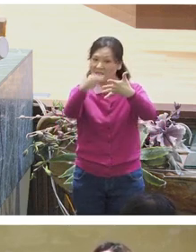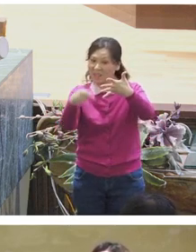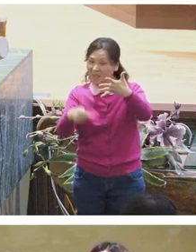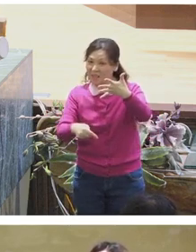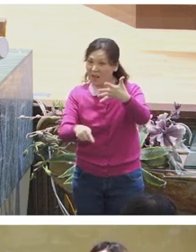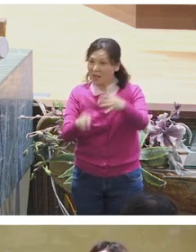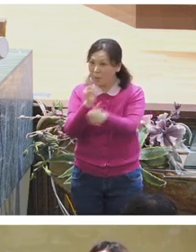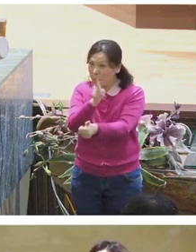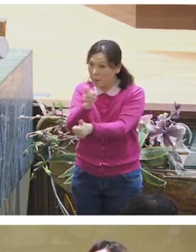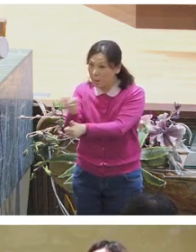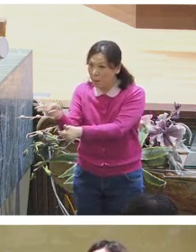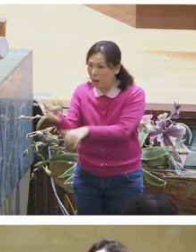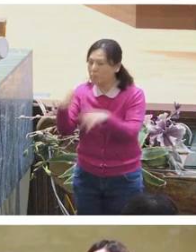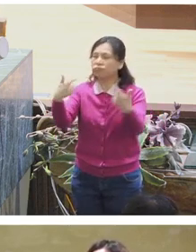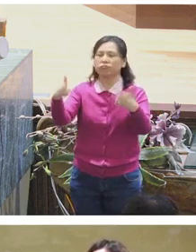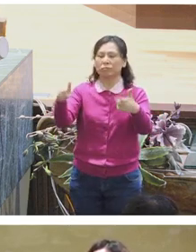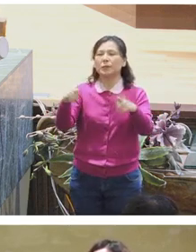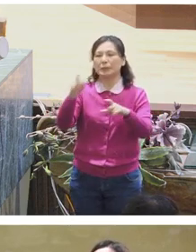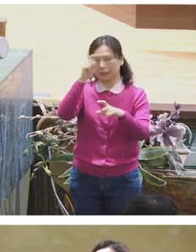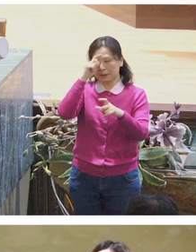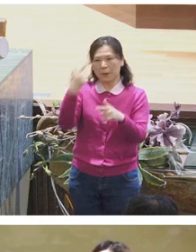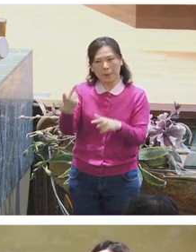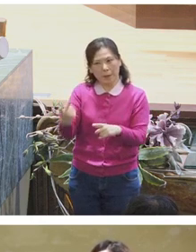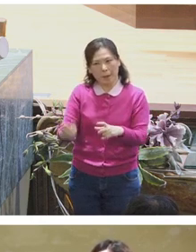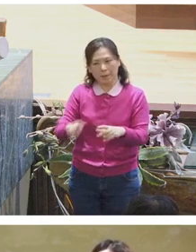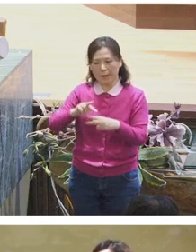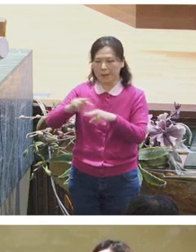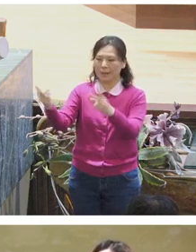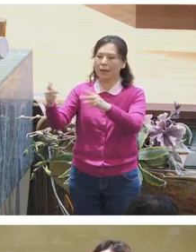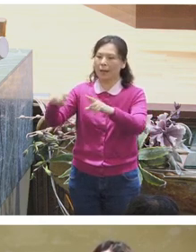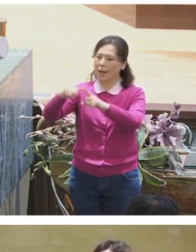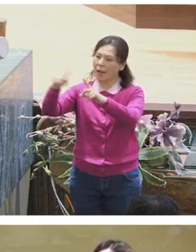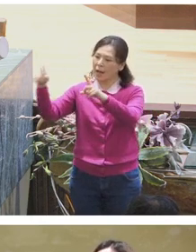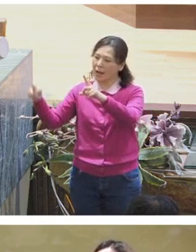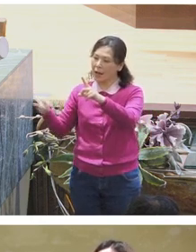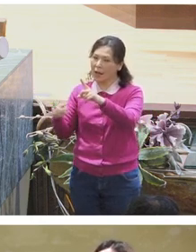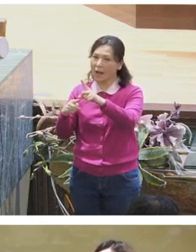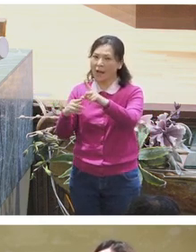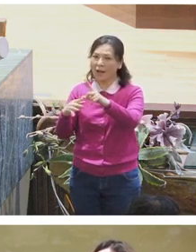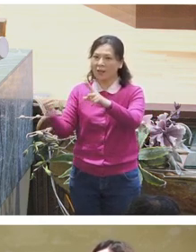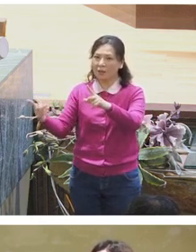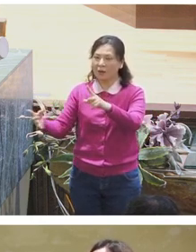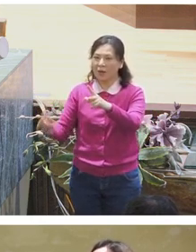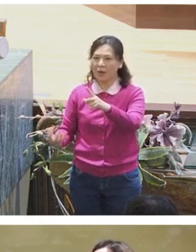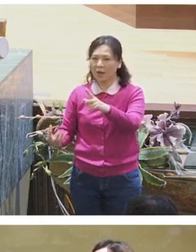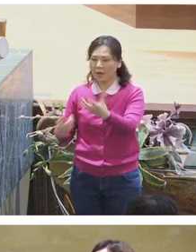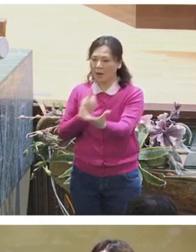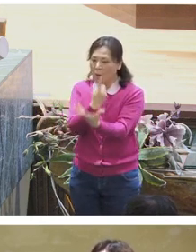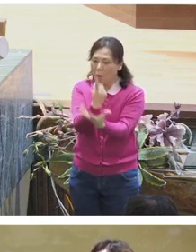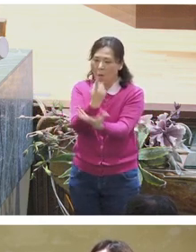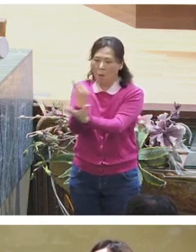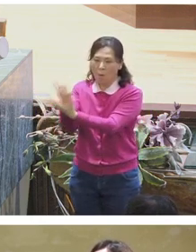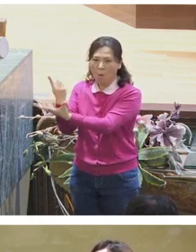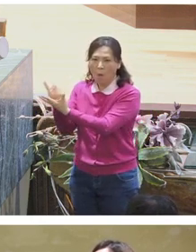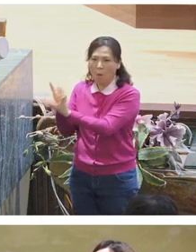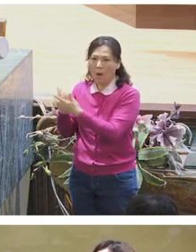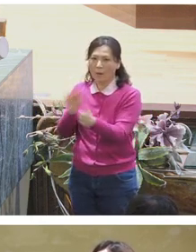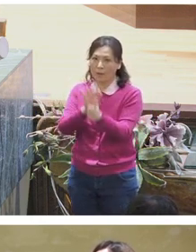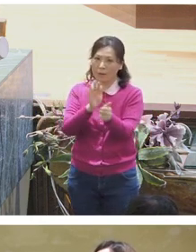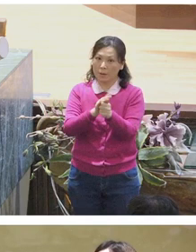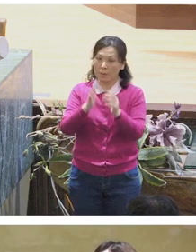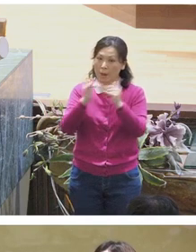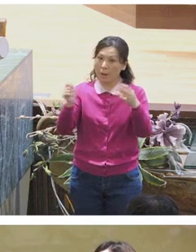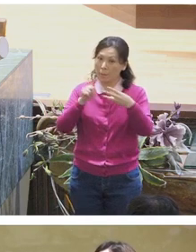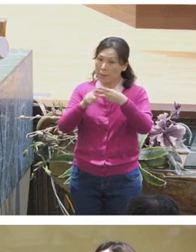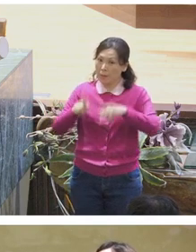逐渐要希望它是形成一个椭圆形，让更多人去参与，更多人呢去深化这个民主。那我们到底要如